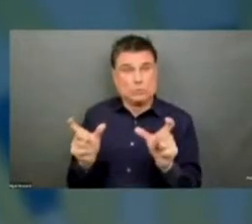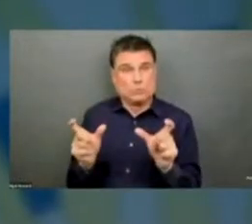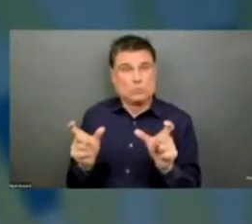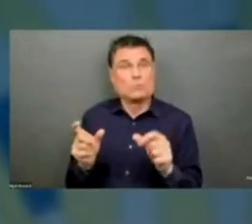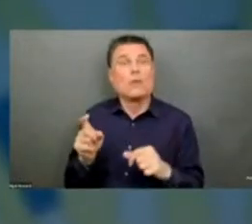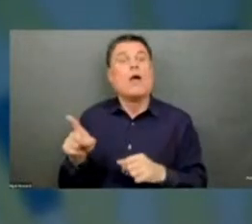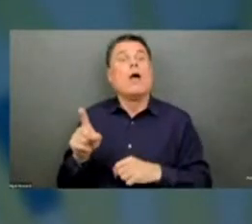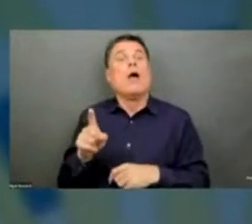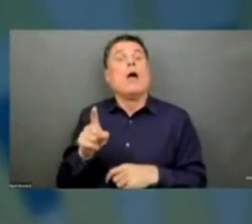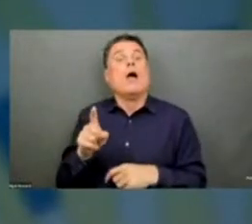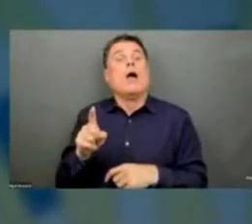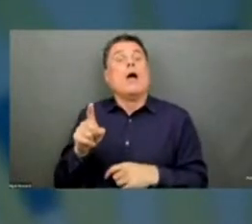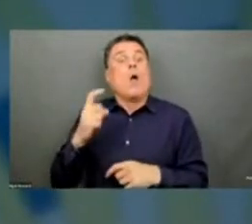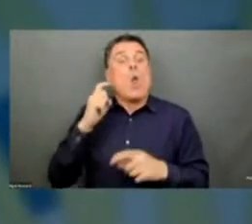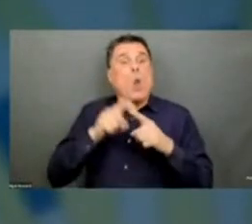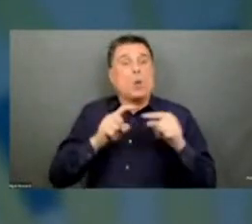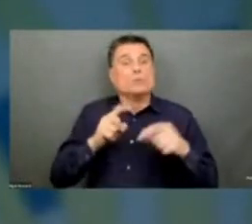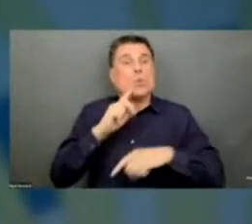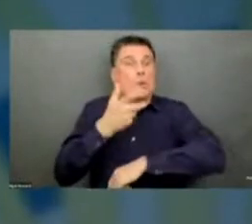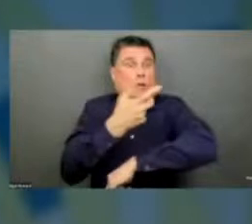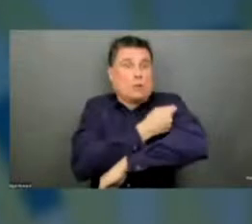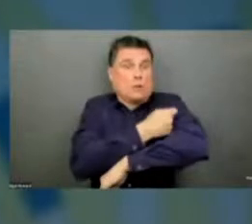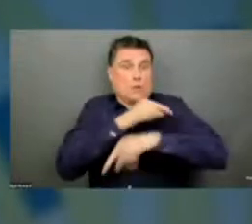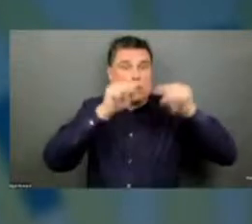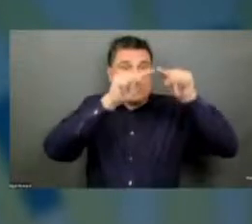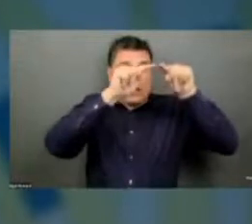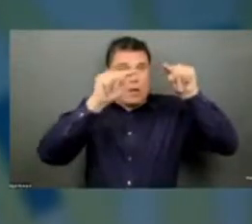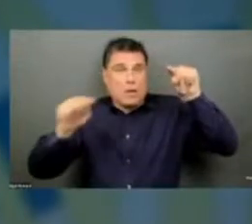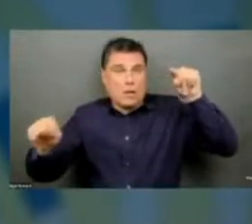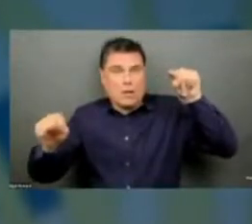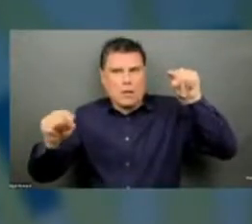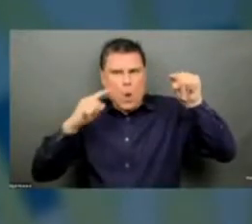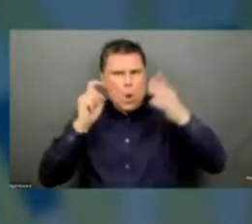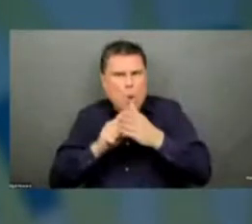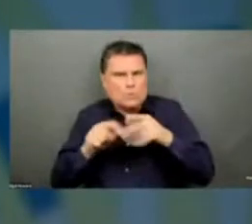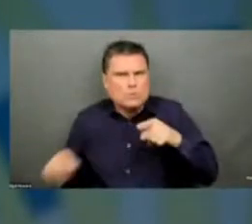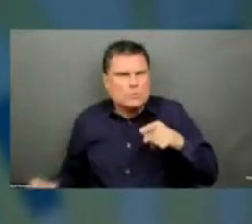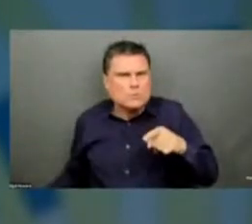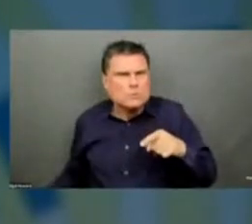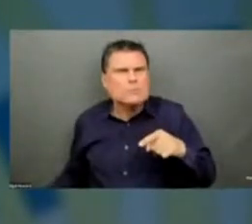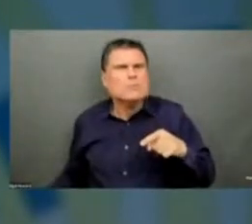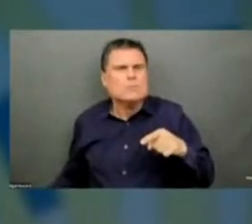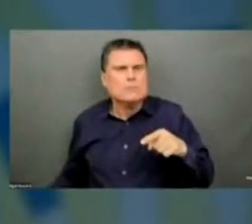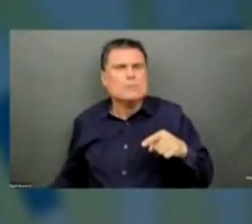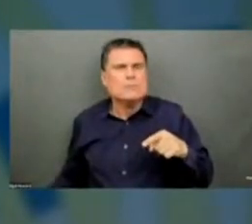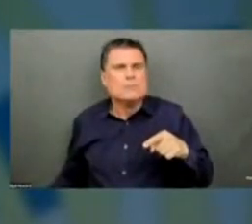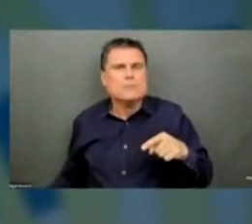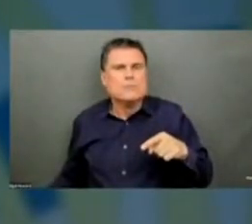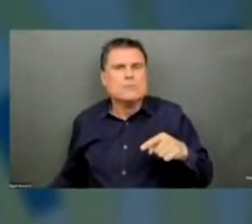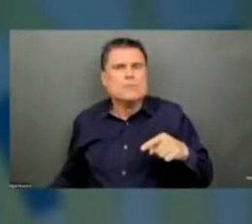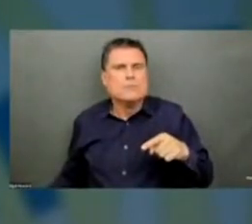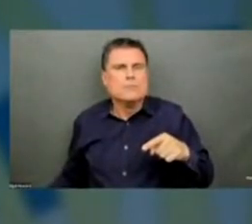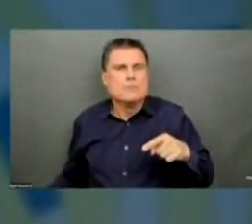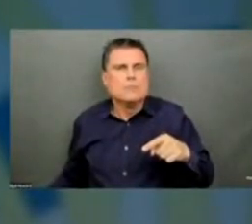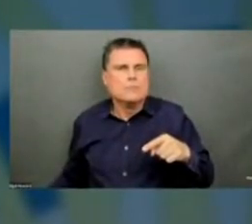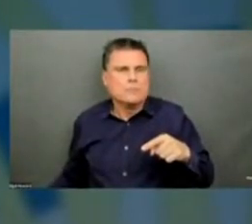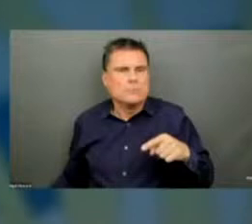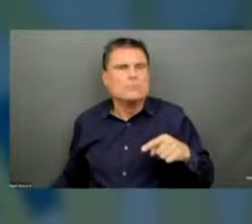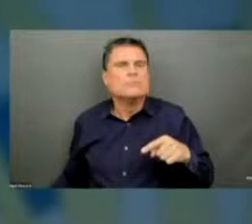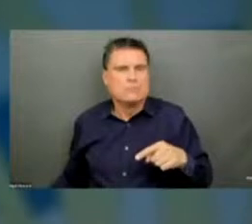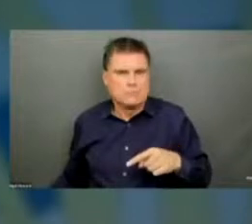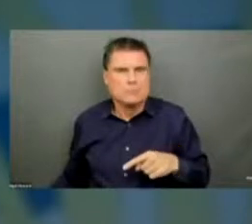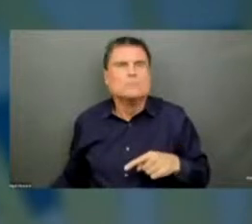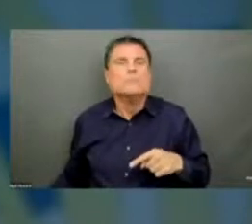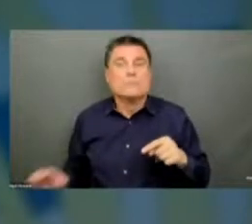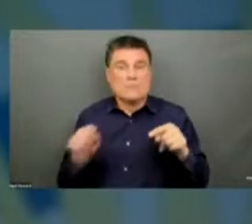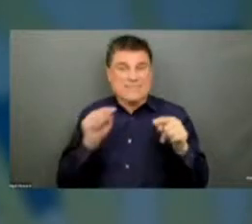及 change in risk. 那个 So those are things that we will continue to 医护人 monitor 员 as 他们 more 打了 and 疫 more 苗之 people 后 are protected 这 in 个 the 获 coming 得阳